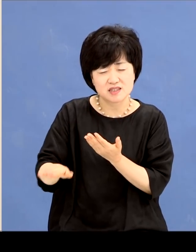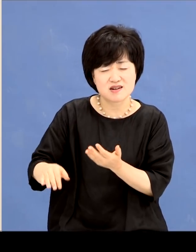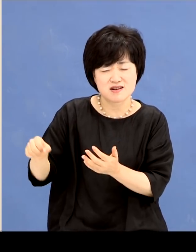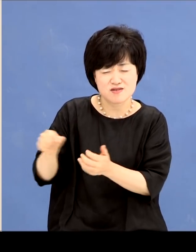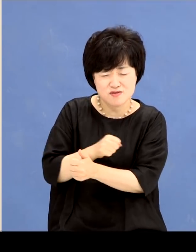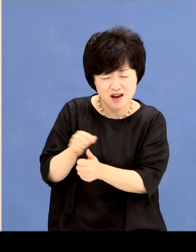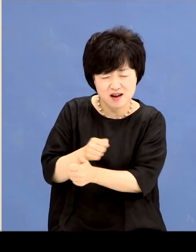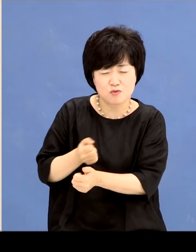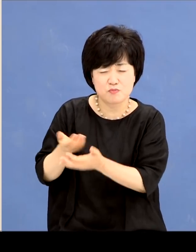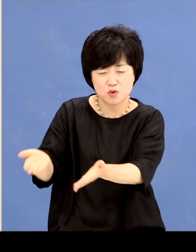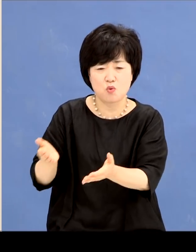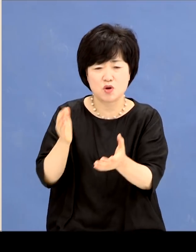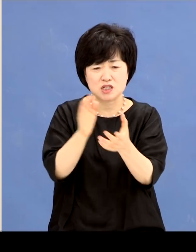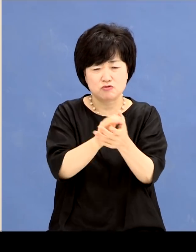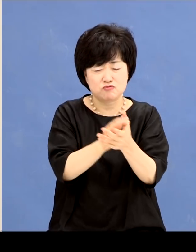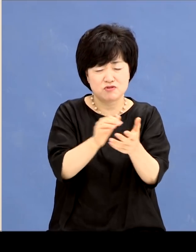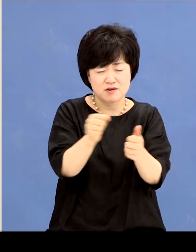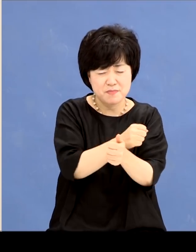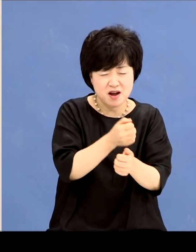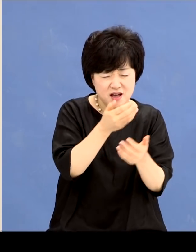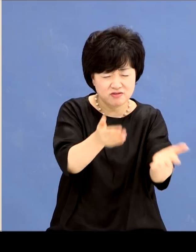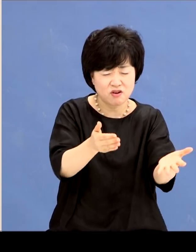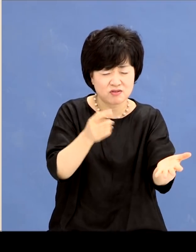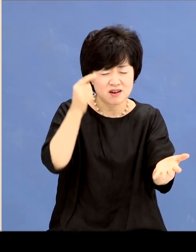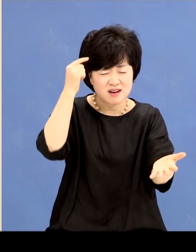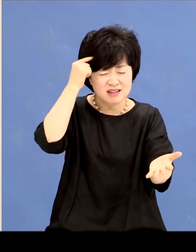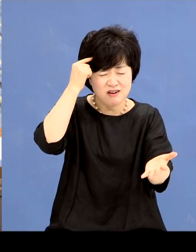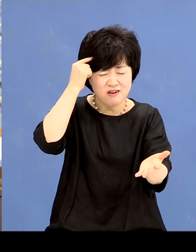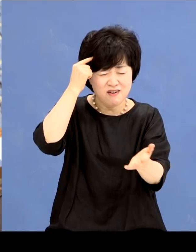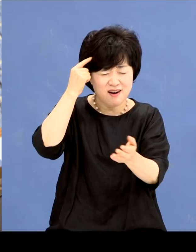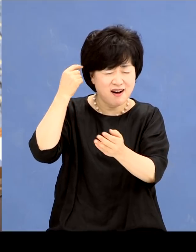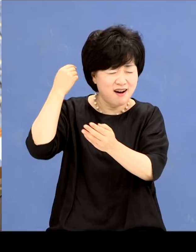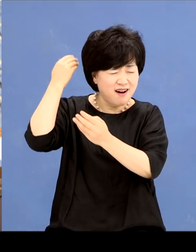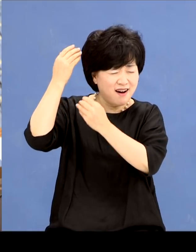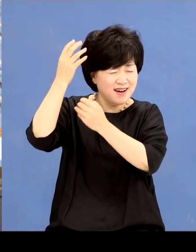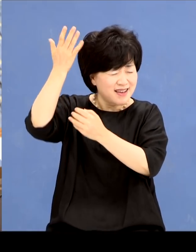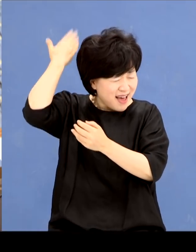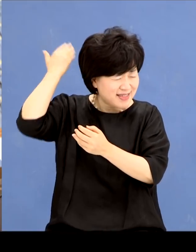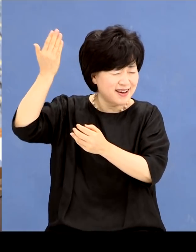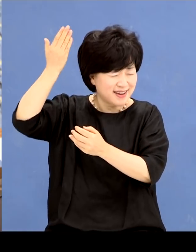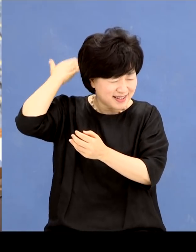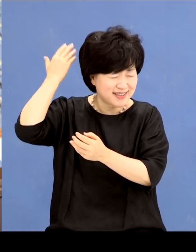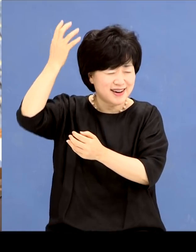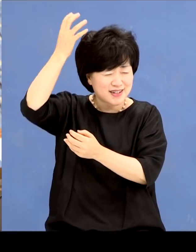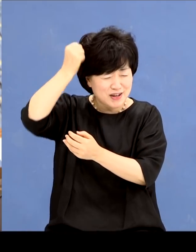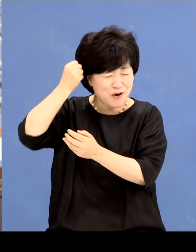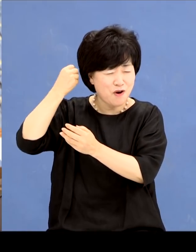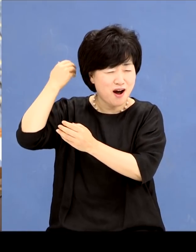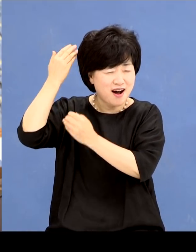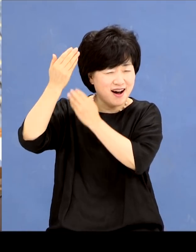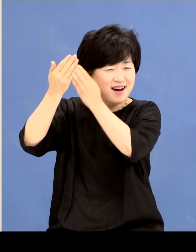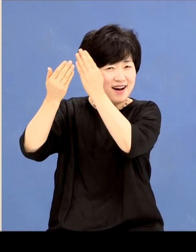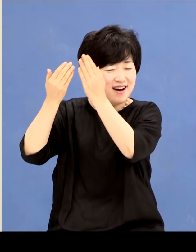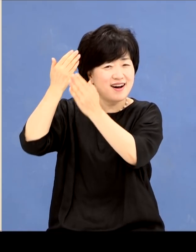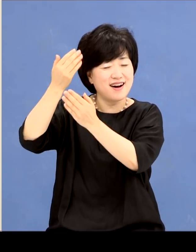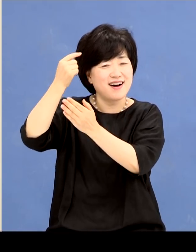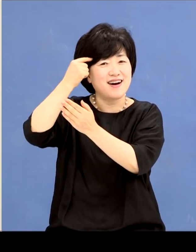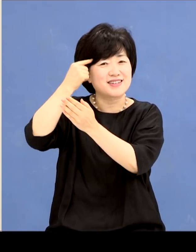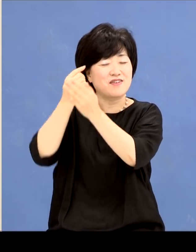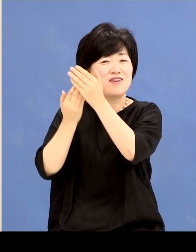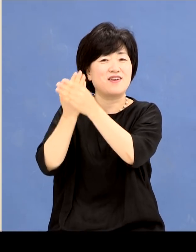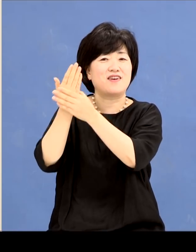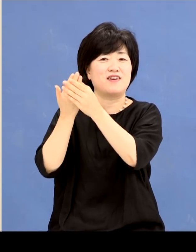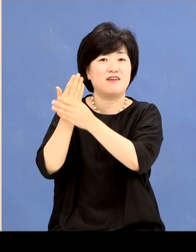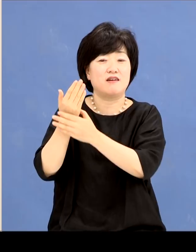학교에서 친구들을 때리고 네. 했던 그 기억들이요 하나씩 하나씩 떠오르는 거예요. 네. 근데 제가 사실 그런